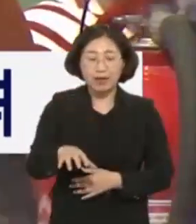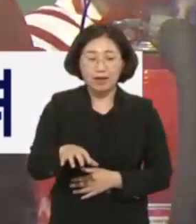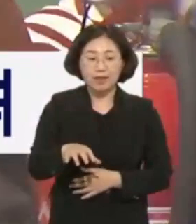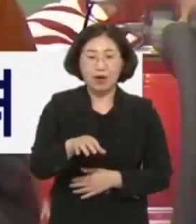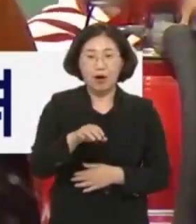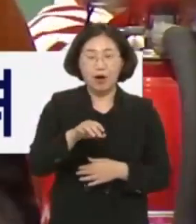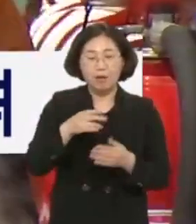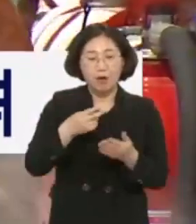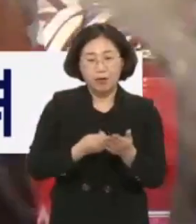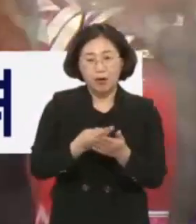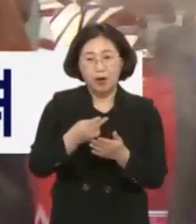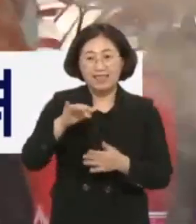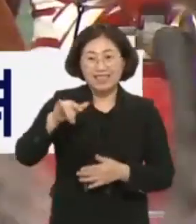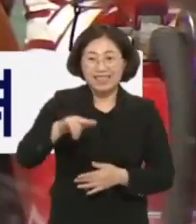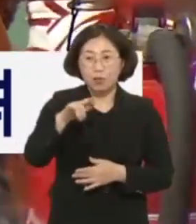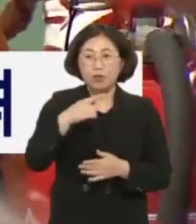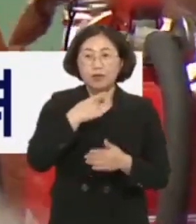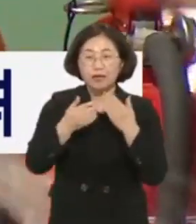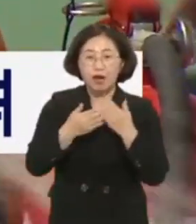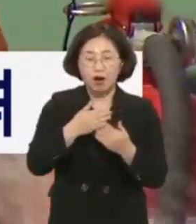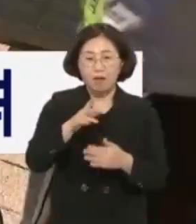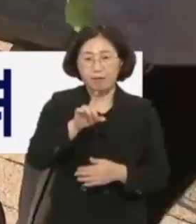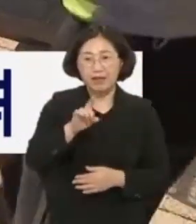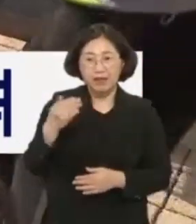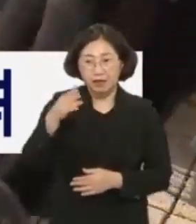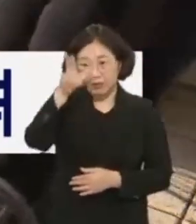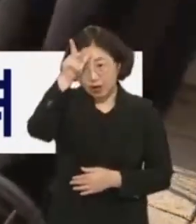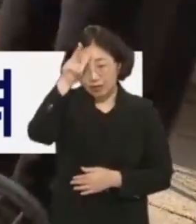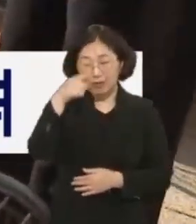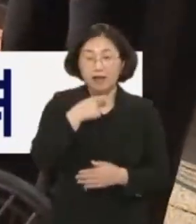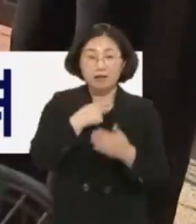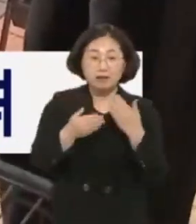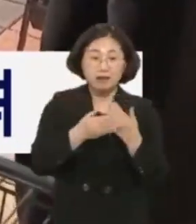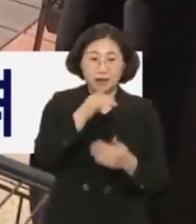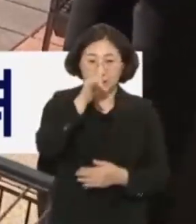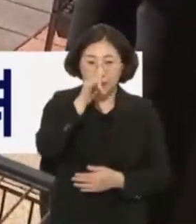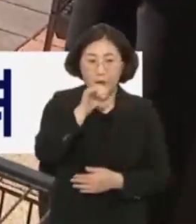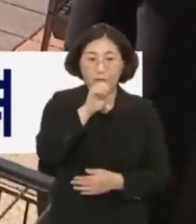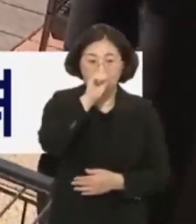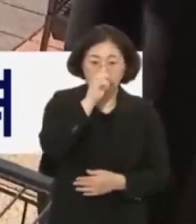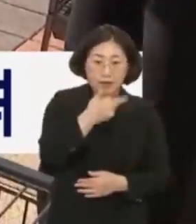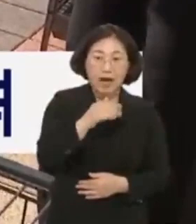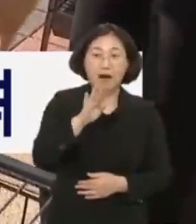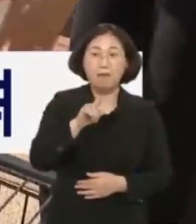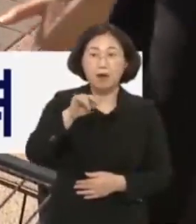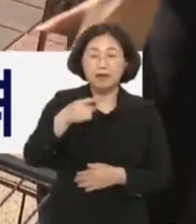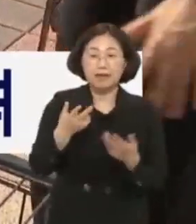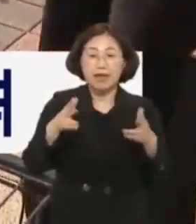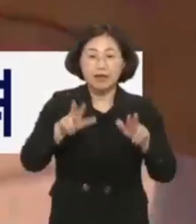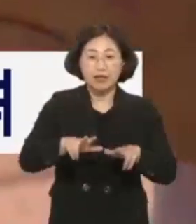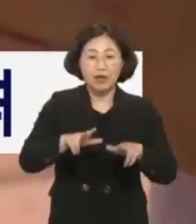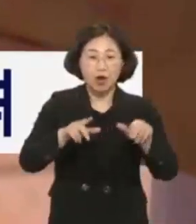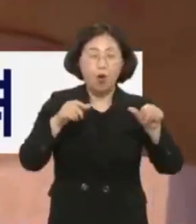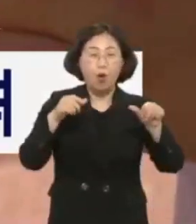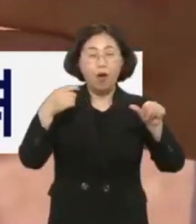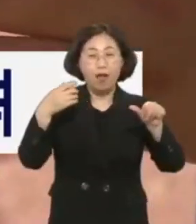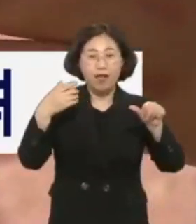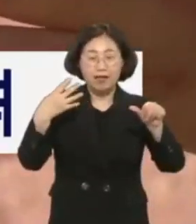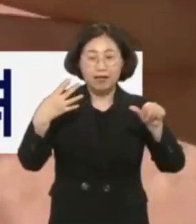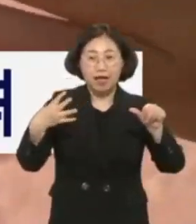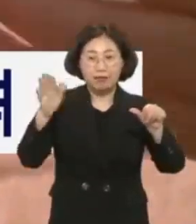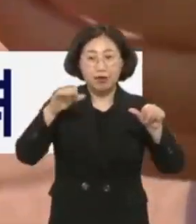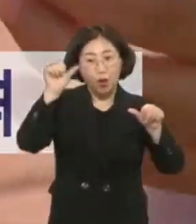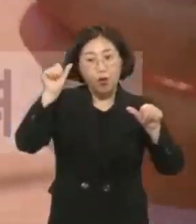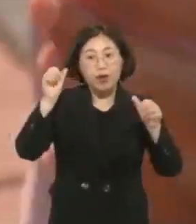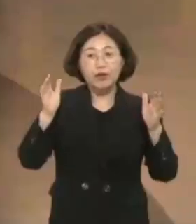에어바운스와 드론 체험 경찰 소방관 체험 등이 펼쳐지고 서산 버드랜드는 5일부터 4일간 앵무새와